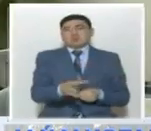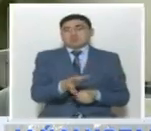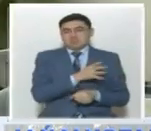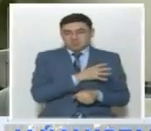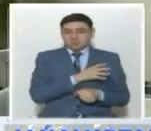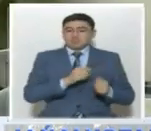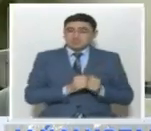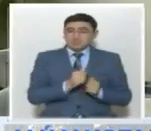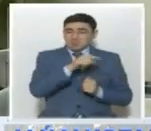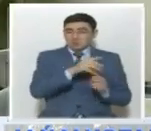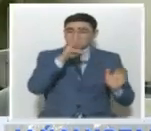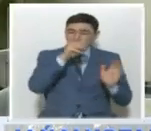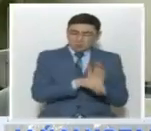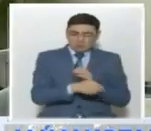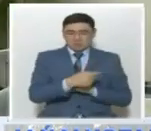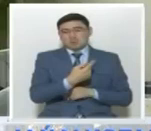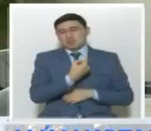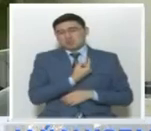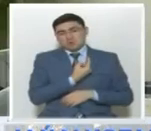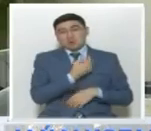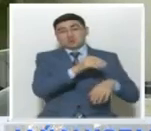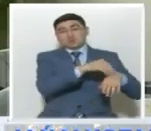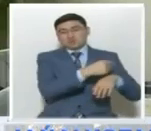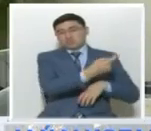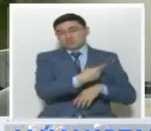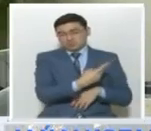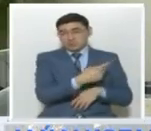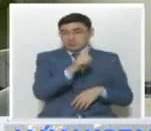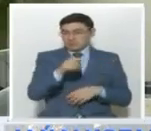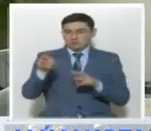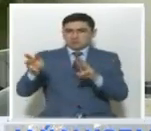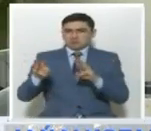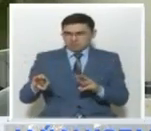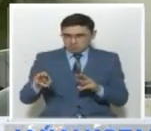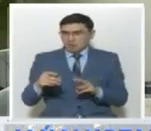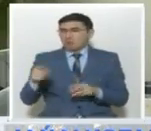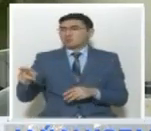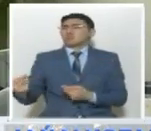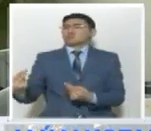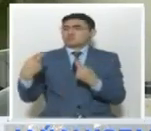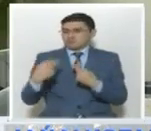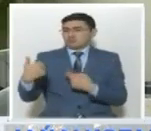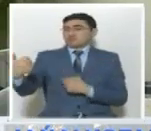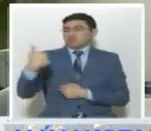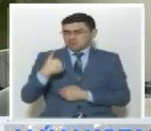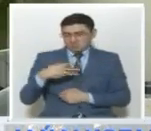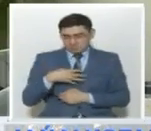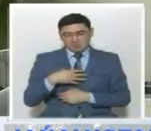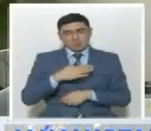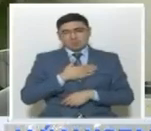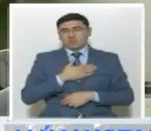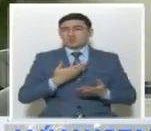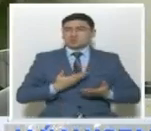мәні. Жапанда жалғыз тұратын мендей адамды көру үшін арнайы министрлікке де шақырды. Еңбегімді бағалап марапаттады. Мен өміріме